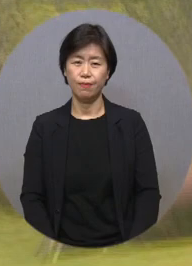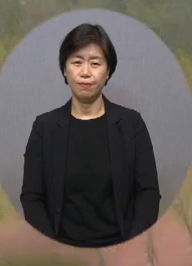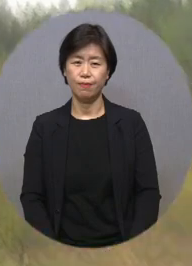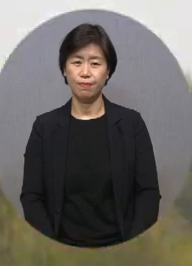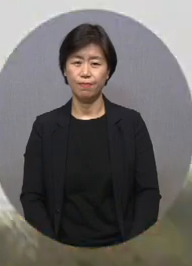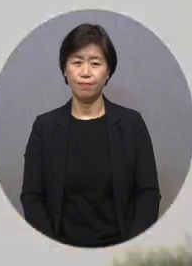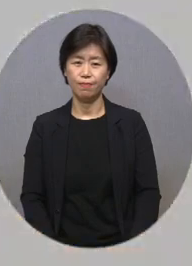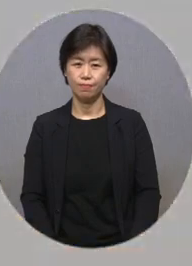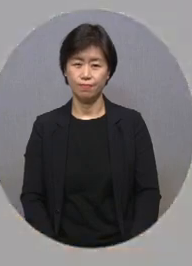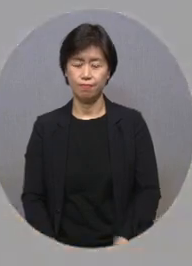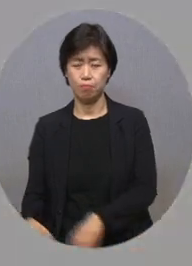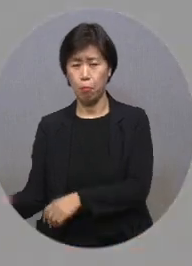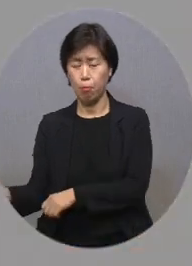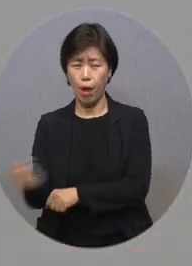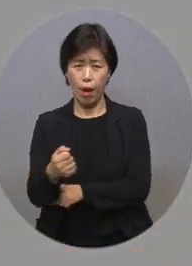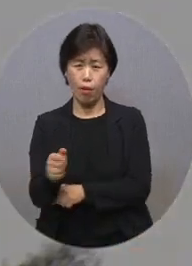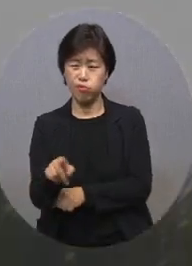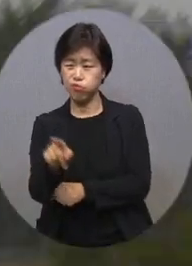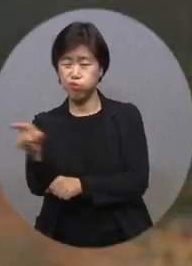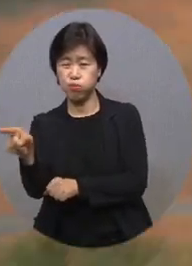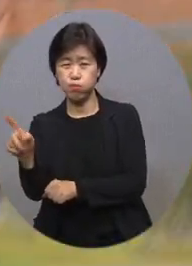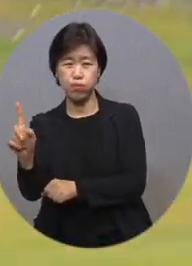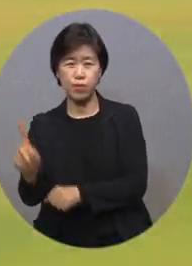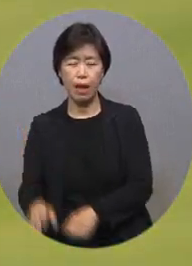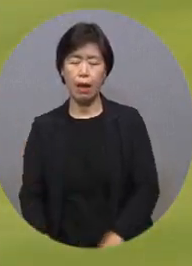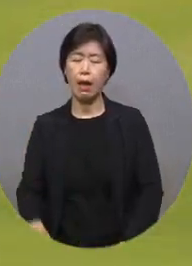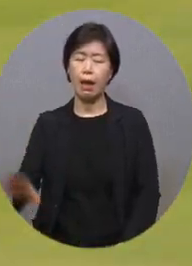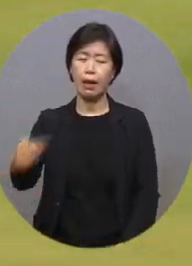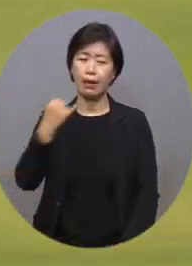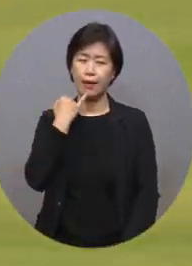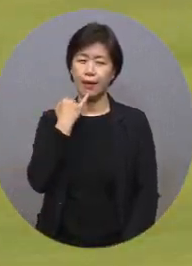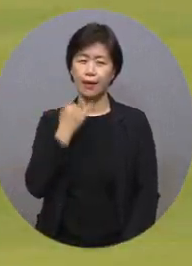아 굿샷. 아 너무 오른쪽인데? 괜찮아요 언니.